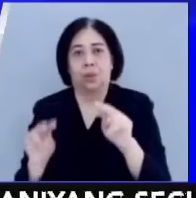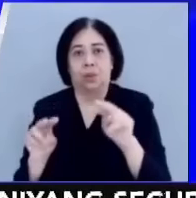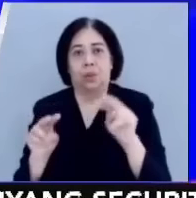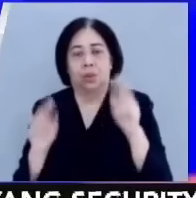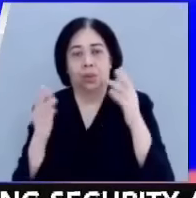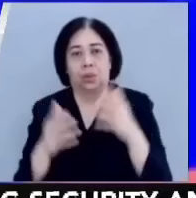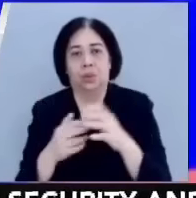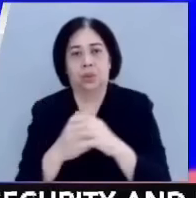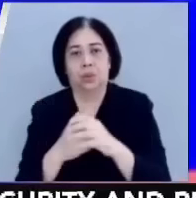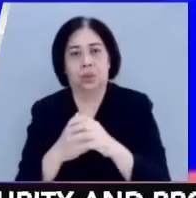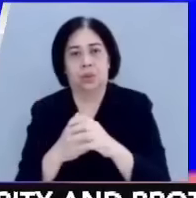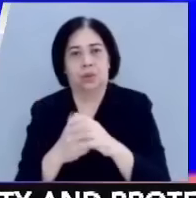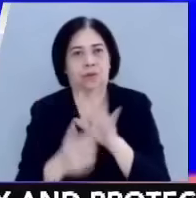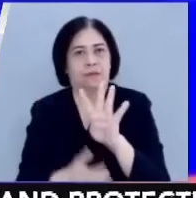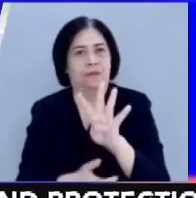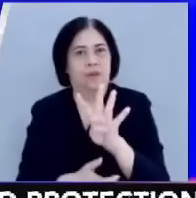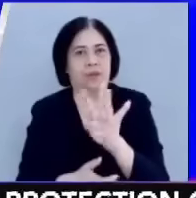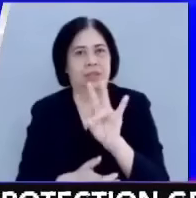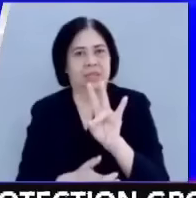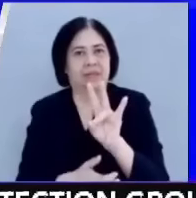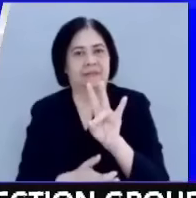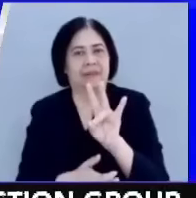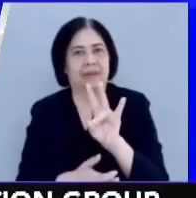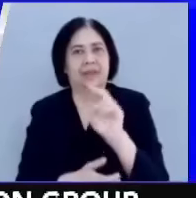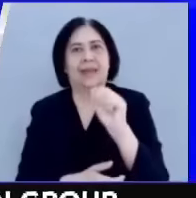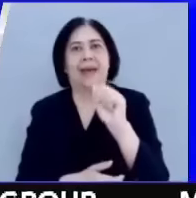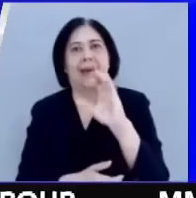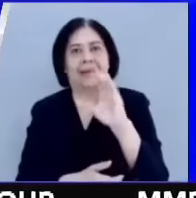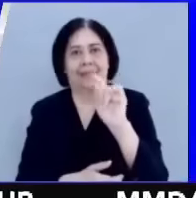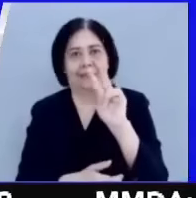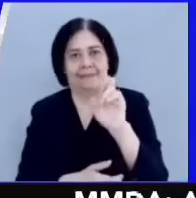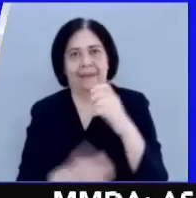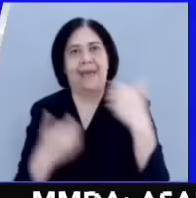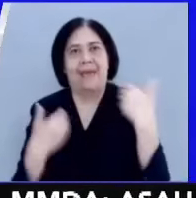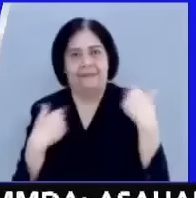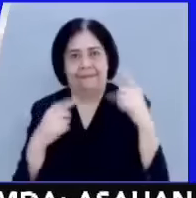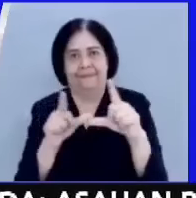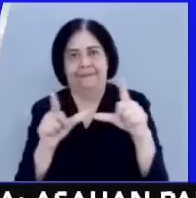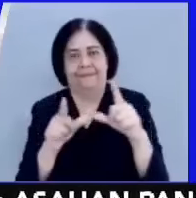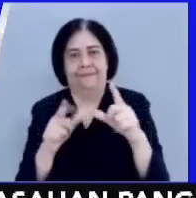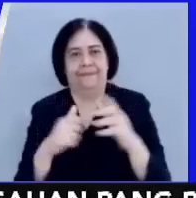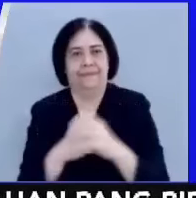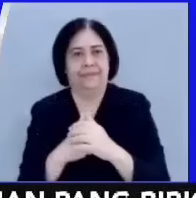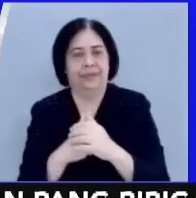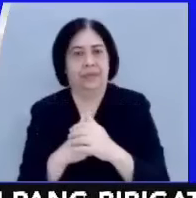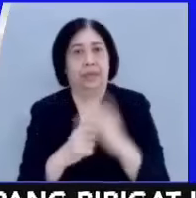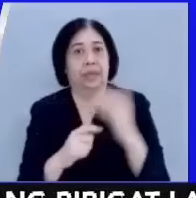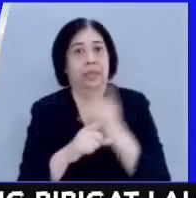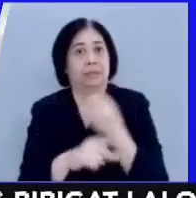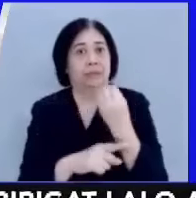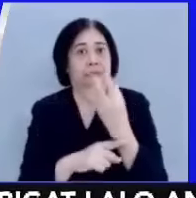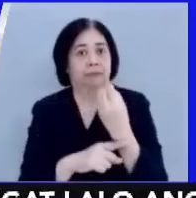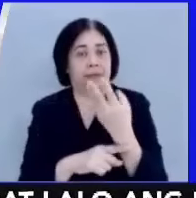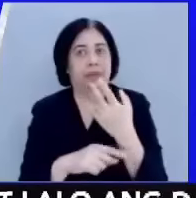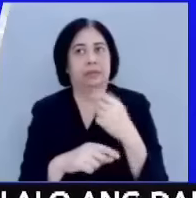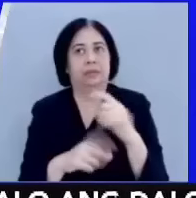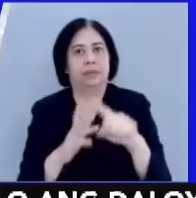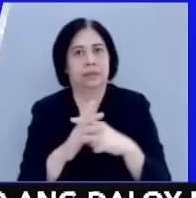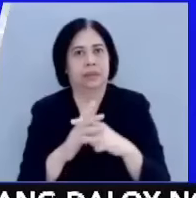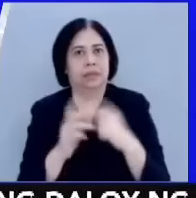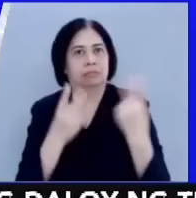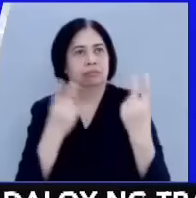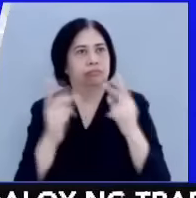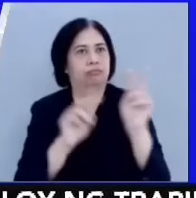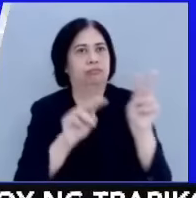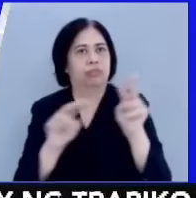47 remaining active licenses so December 15 Umpisa na kami sa visitation ng lahat ng mga s